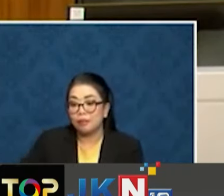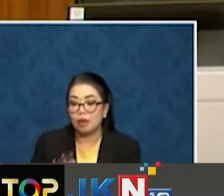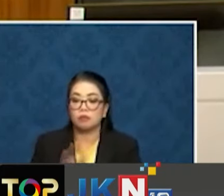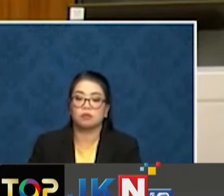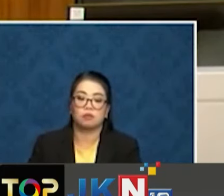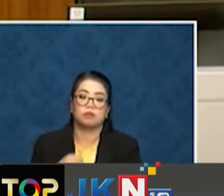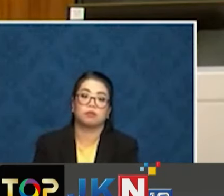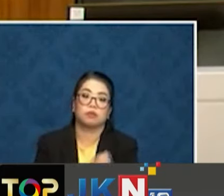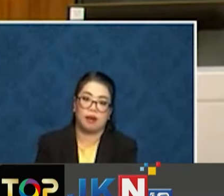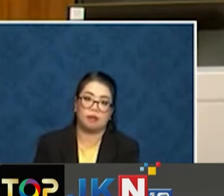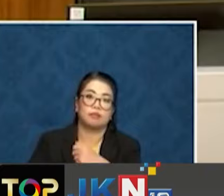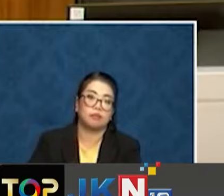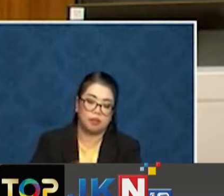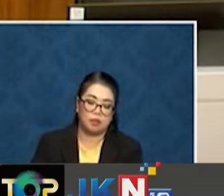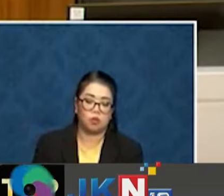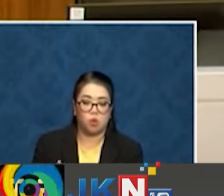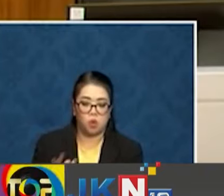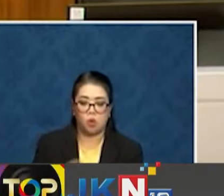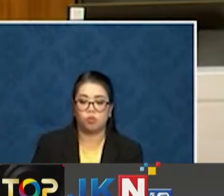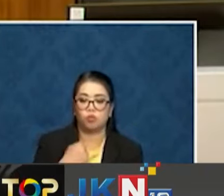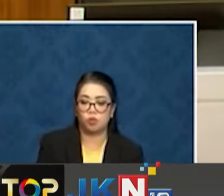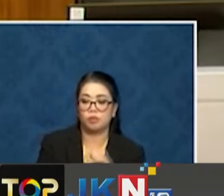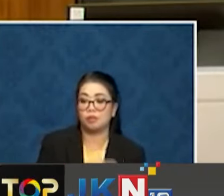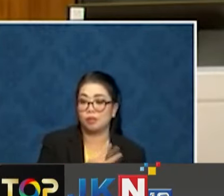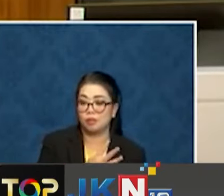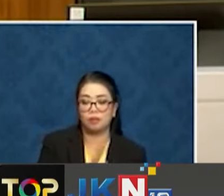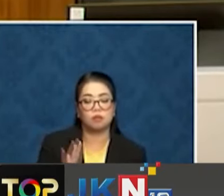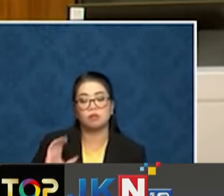การตามกฎหมายที่เกี่ยวข้องต่อไปนะครับนี่ครับ